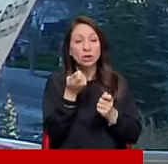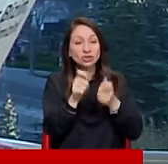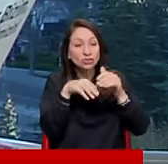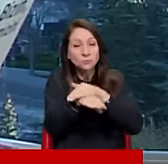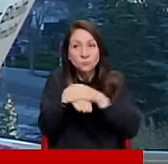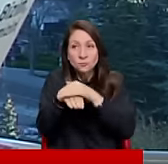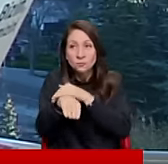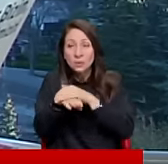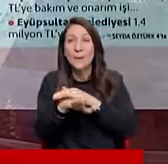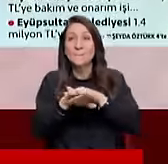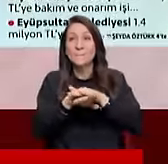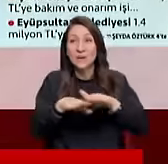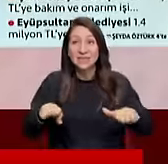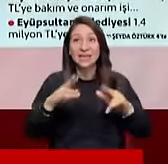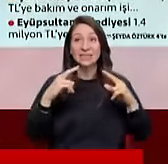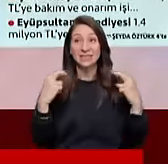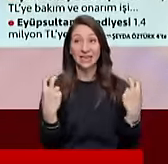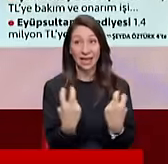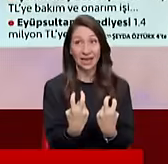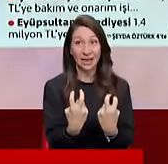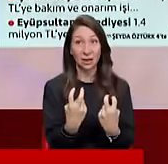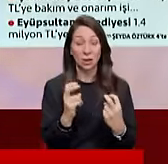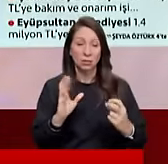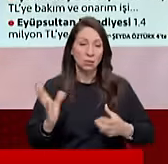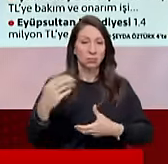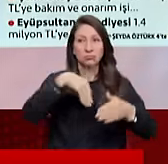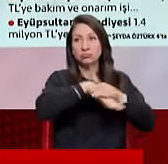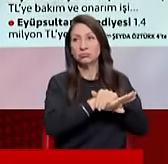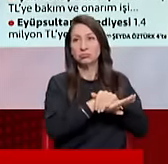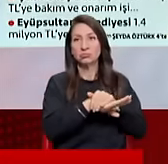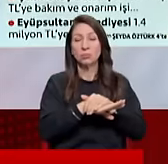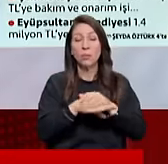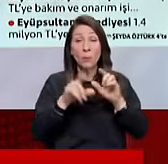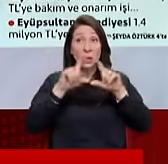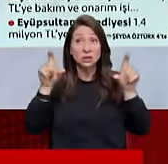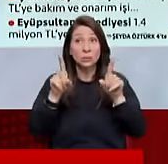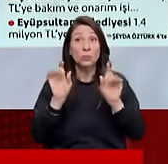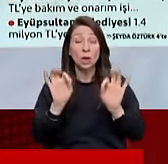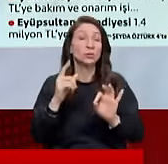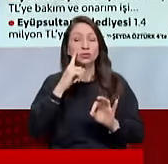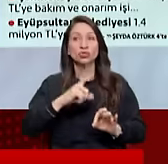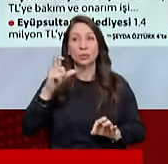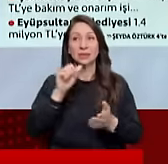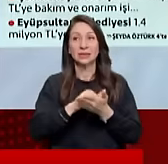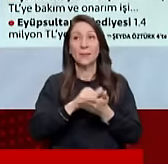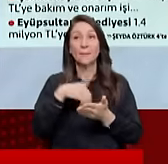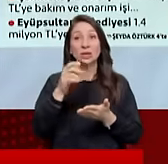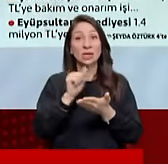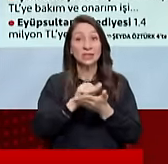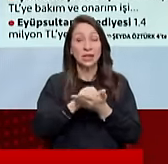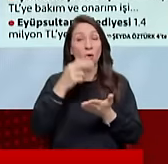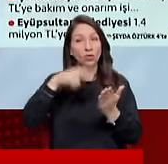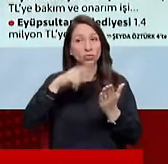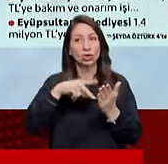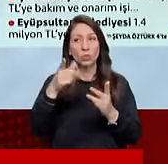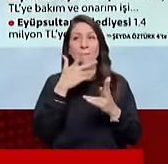oldu. Masa ve sandalyeleri toplatan da. Manşet bu şekilde. Cumhuriyet Gazetesi'nde, başka gazetelerden de